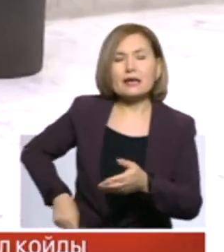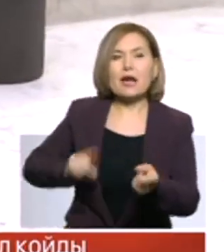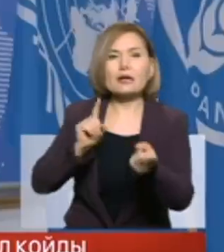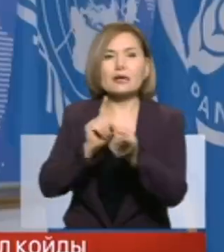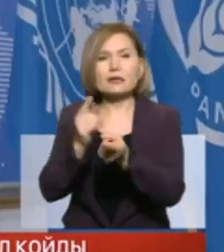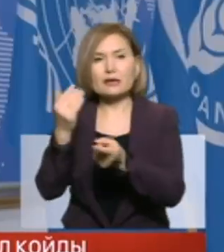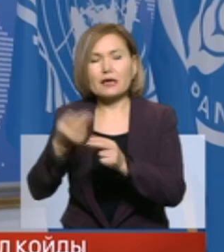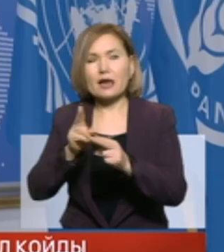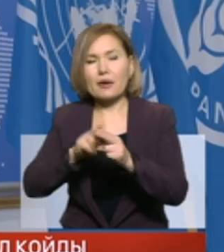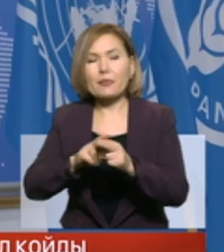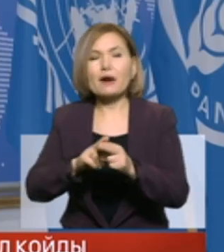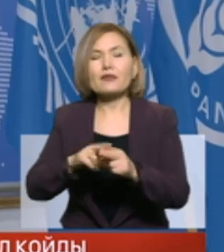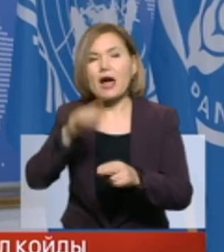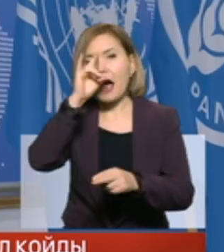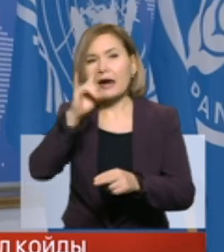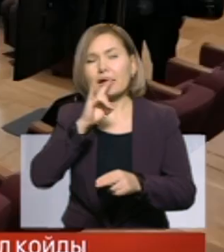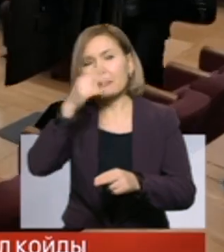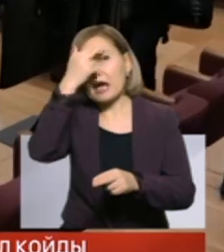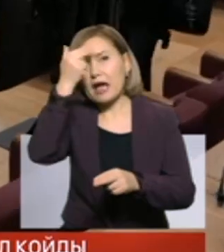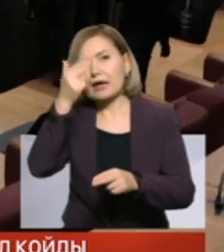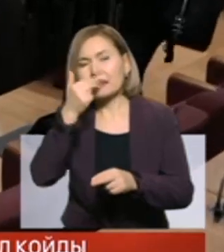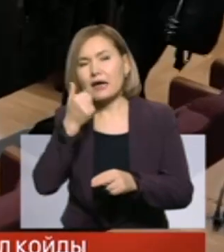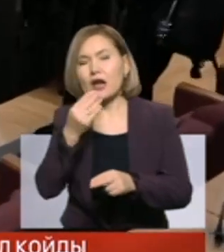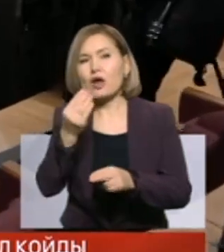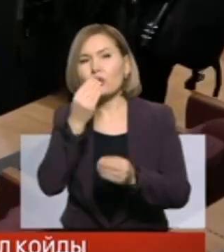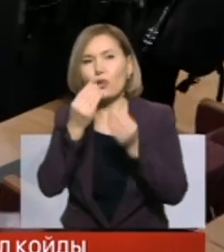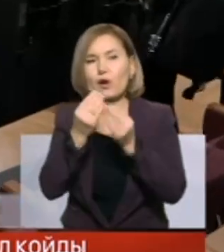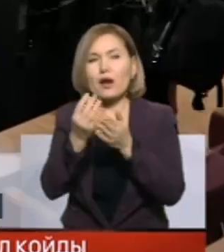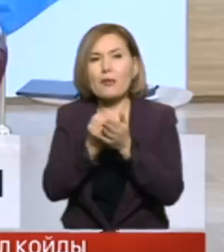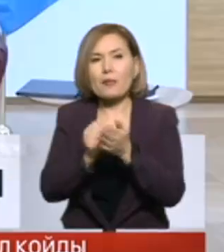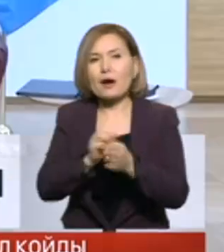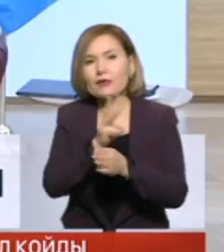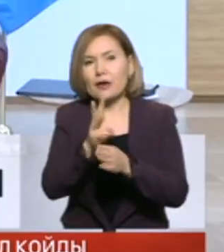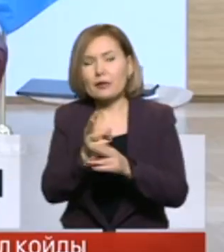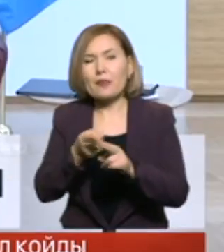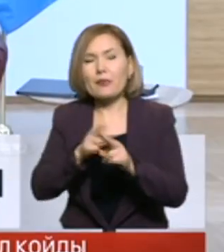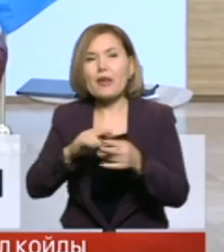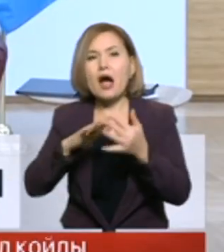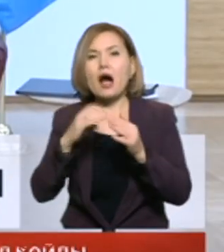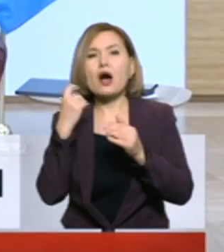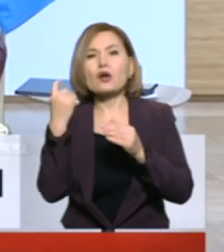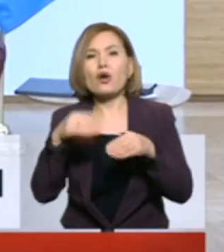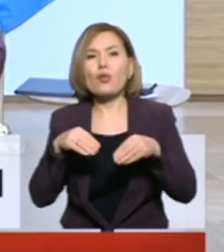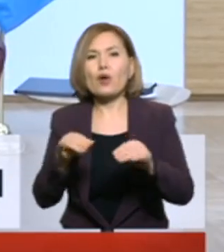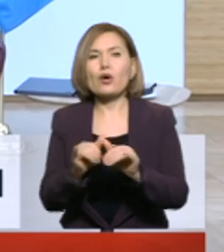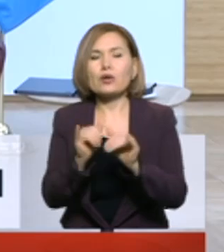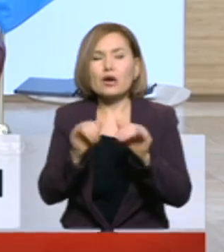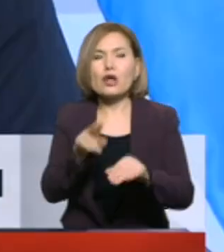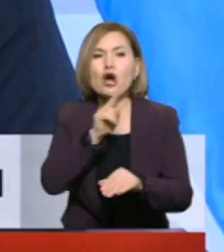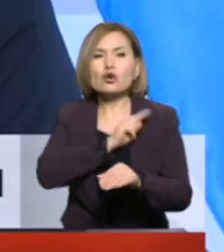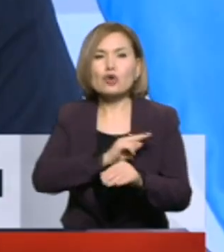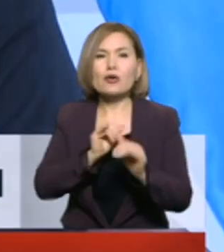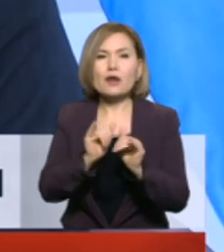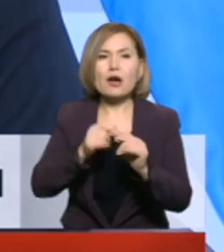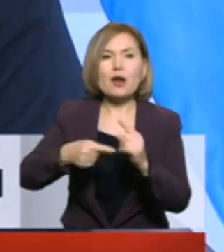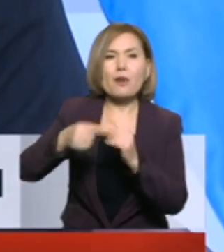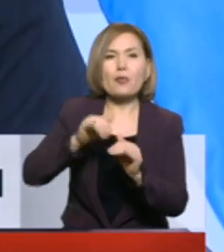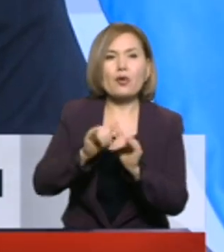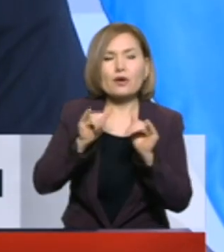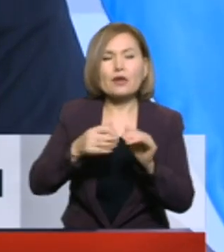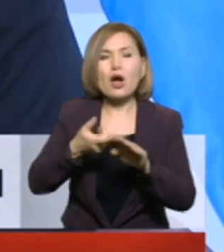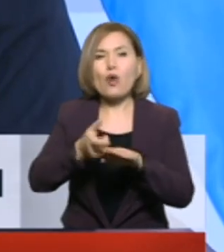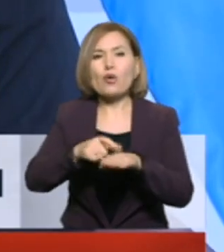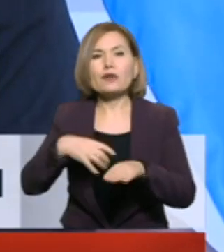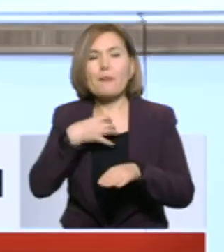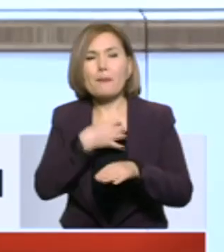кездесті. Тараптар жаһандық азық-түлік қауіпсіздігін қамтамасыз етудің және агроөнеркәсіп кешенінің орнықты дамуын